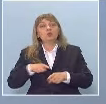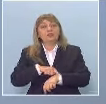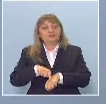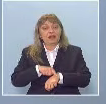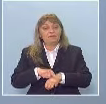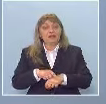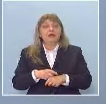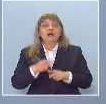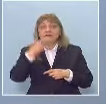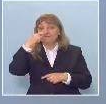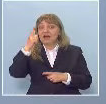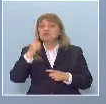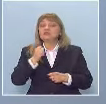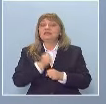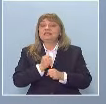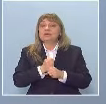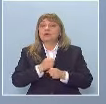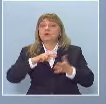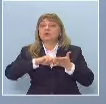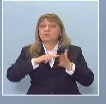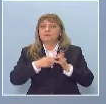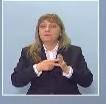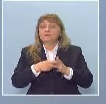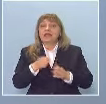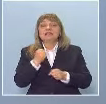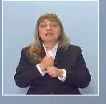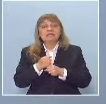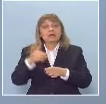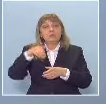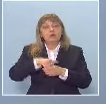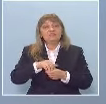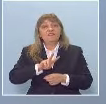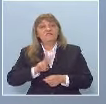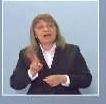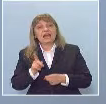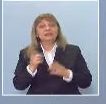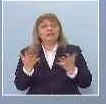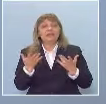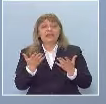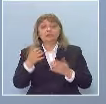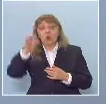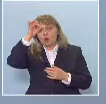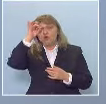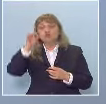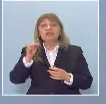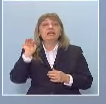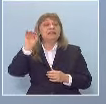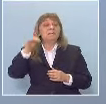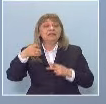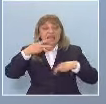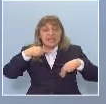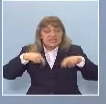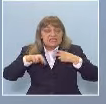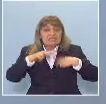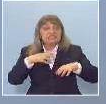е много важно да се работи по проекти, да се работи в варианта, в който ученика да бъде изследовател на някакъв проблем, да